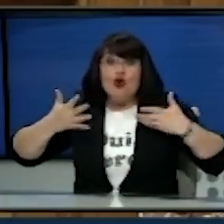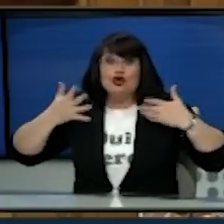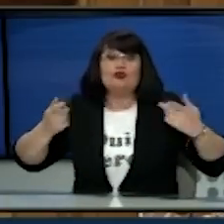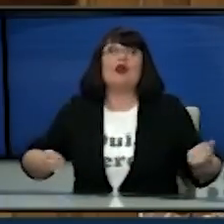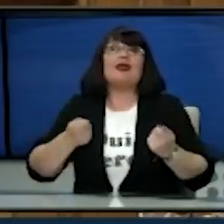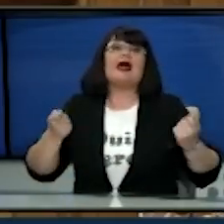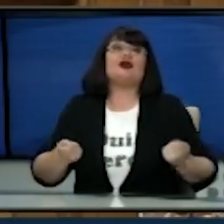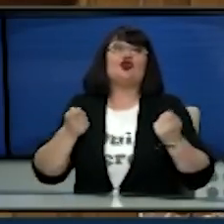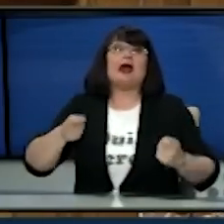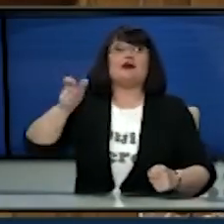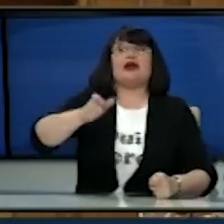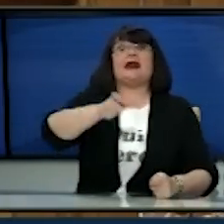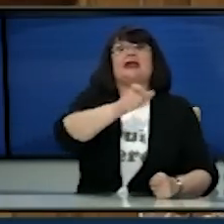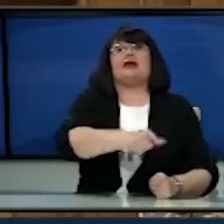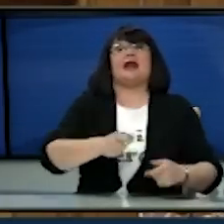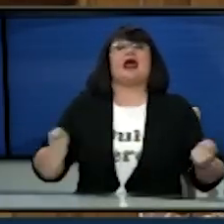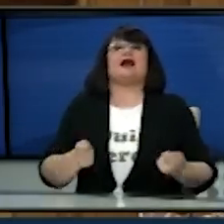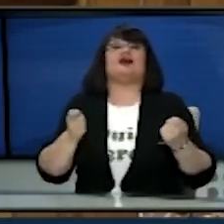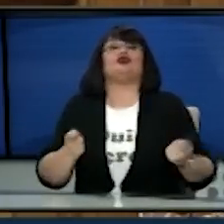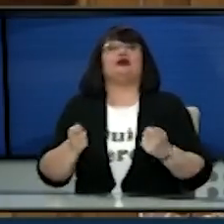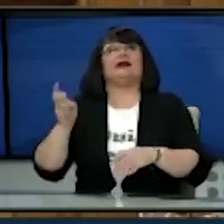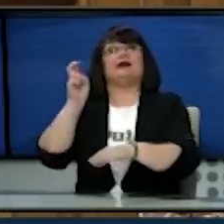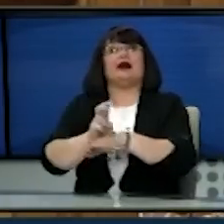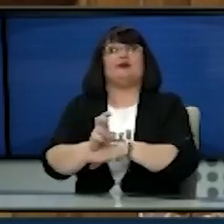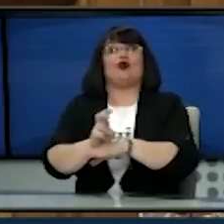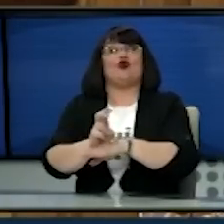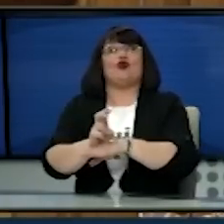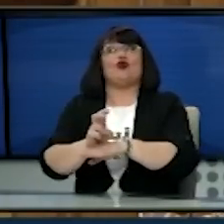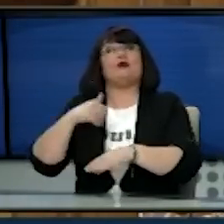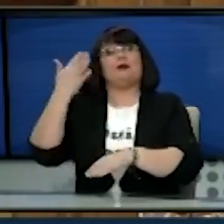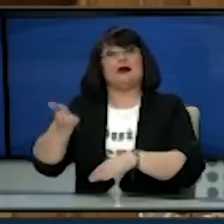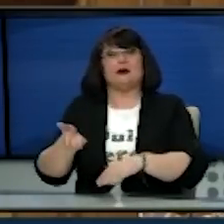κάνουν οι ίδιοι εργαζόμενοι. Τα υπόλοιπα, γιατί έχω κι άλλα, στη δευτερολογία μου.